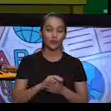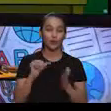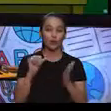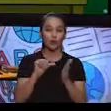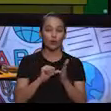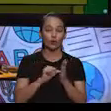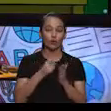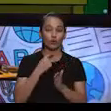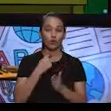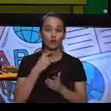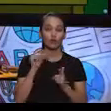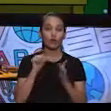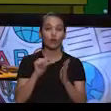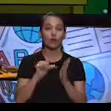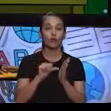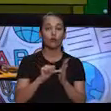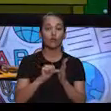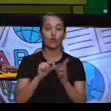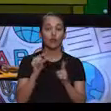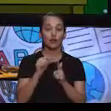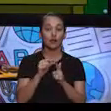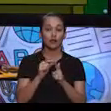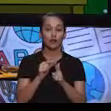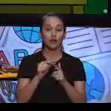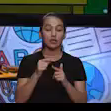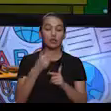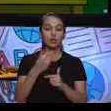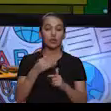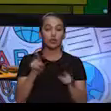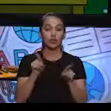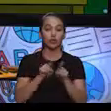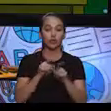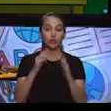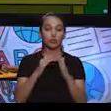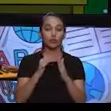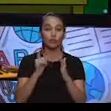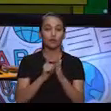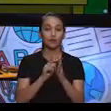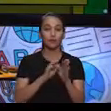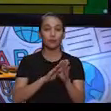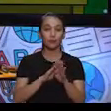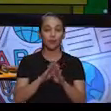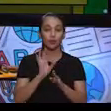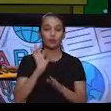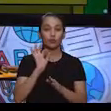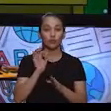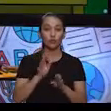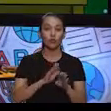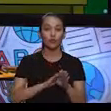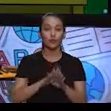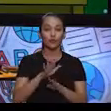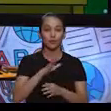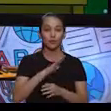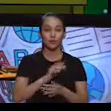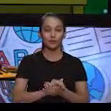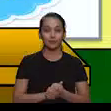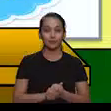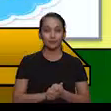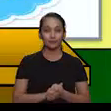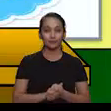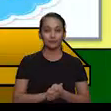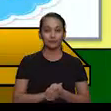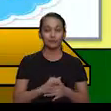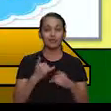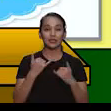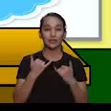mustaqil berilgan topshiriqni aynan shunday bajargan bo'lsangiz, demak, topshiriqni juda ham to'g'ri bajargansiz.